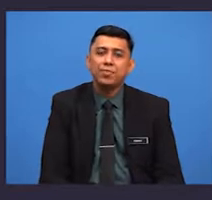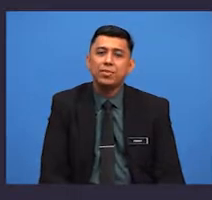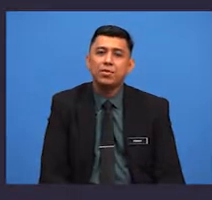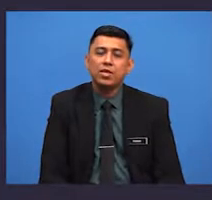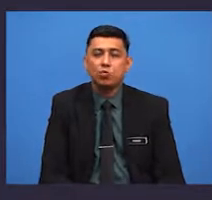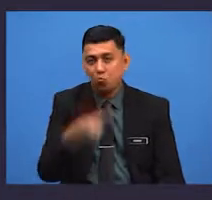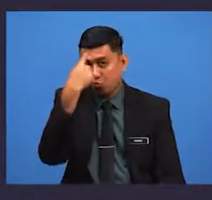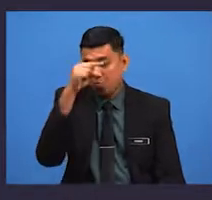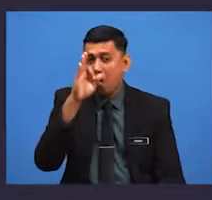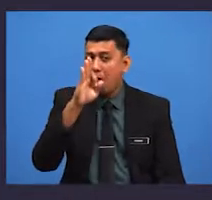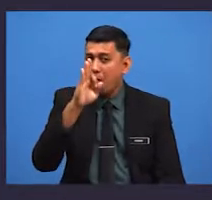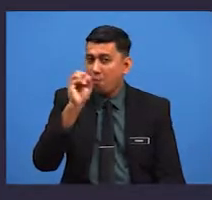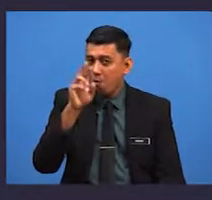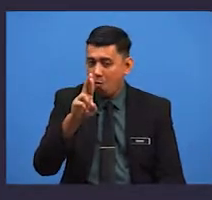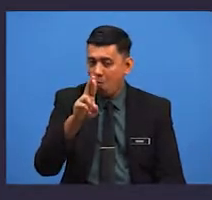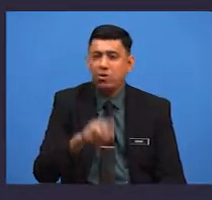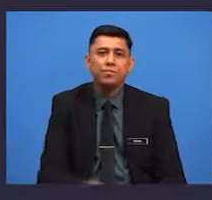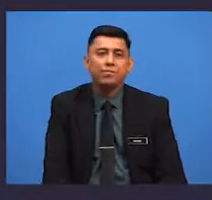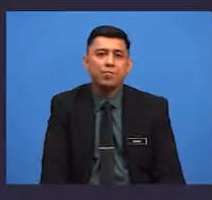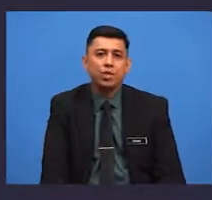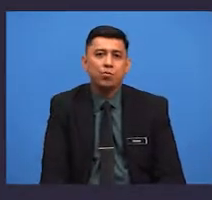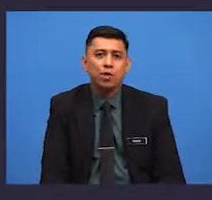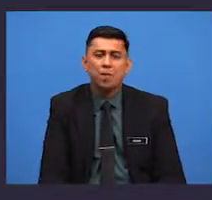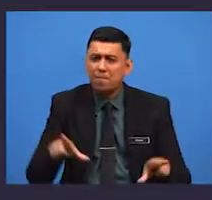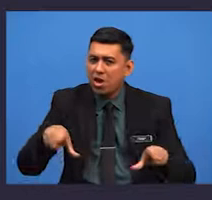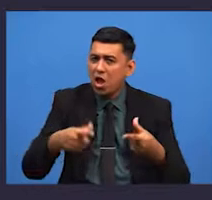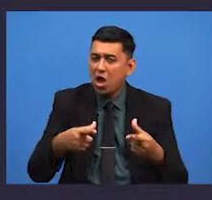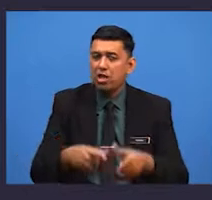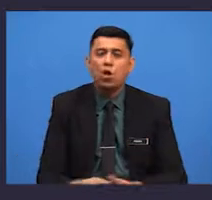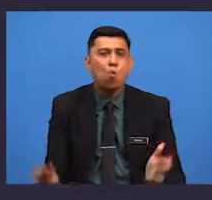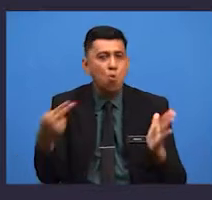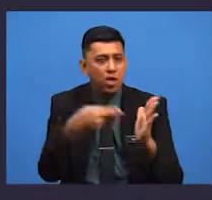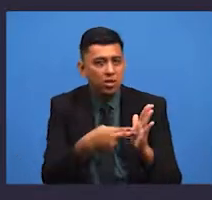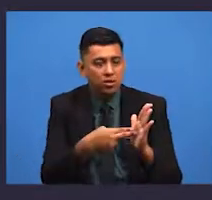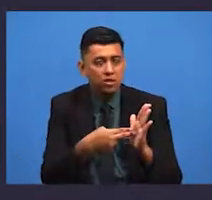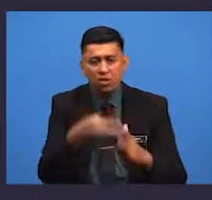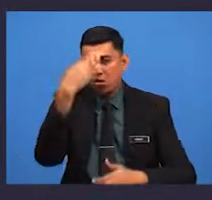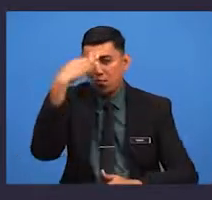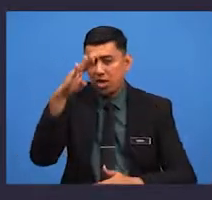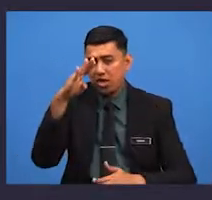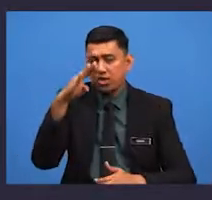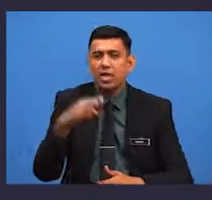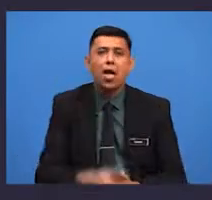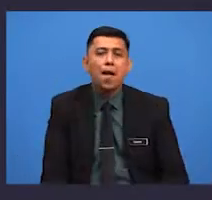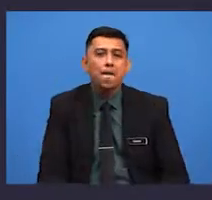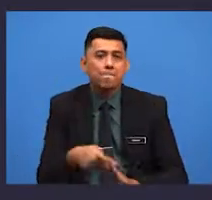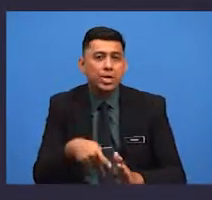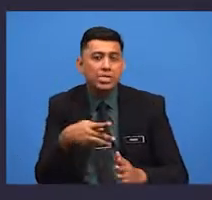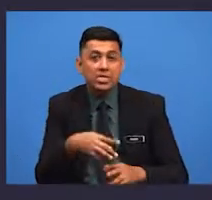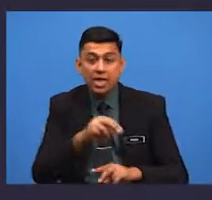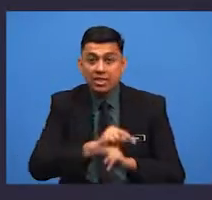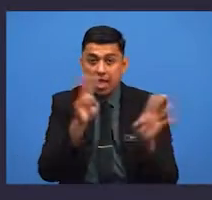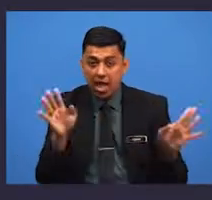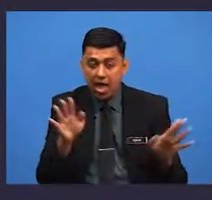kawalan ulangan untuk atau for melakukan ulangan bagi sesuatu penyataan